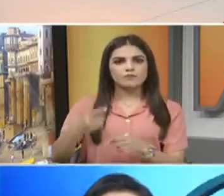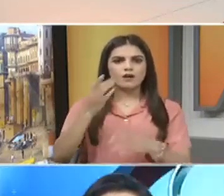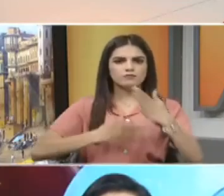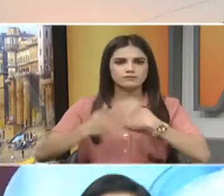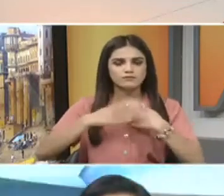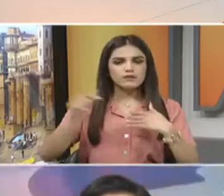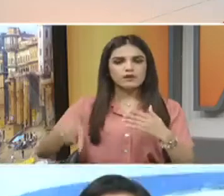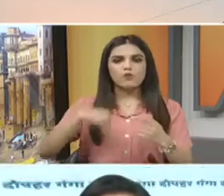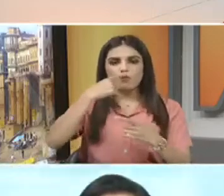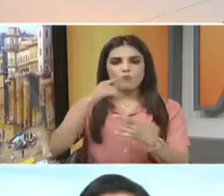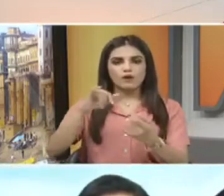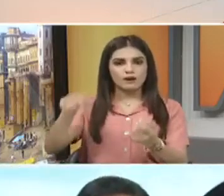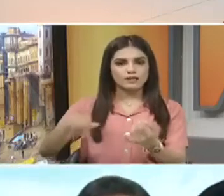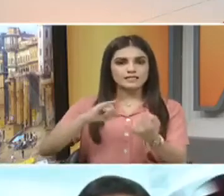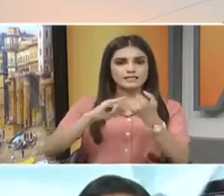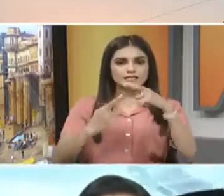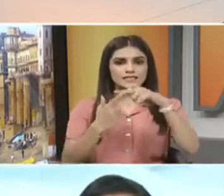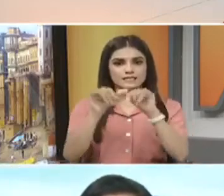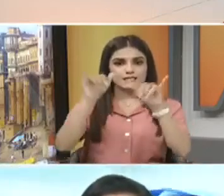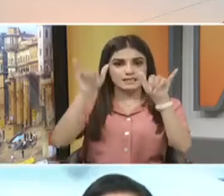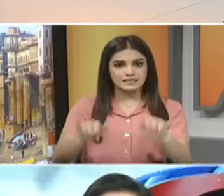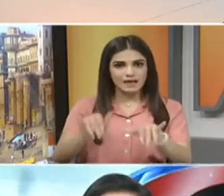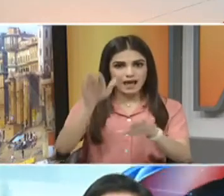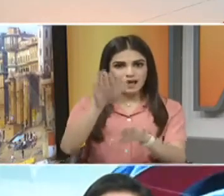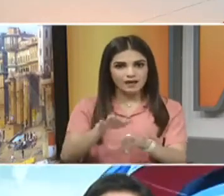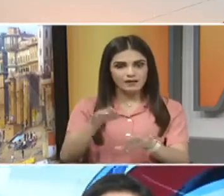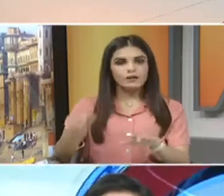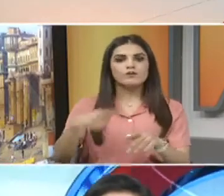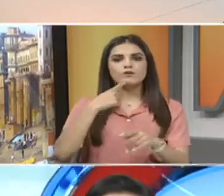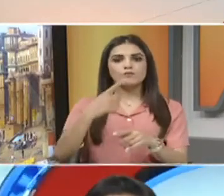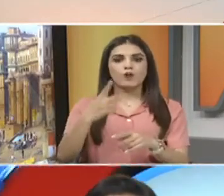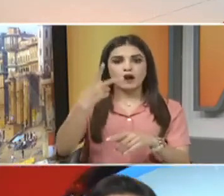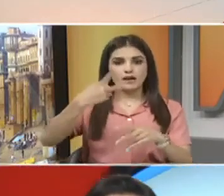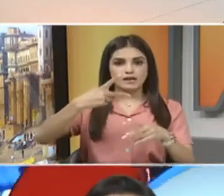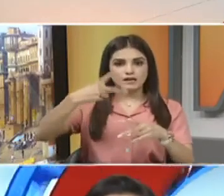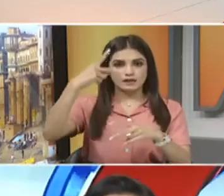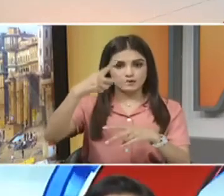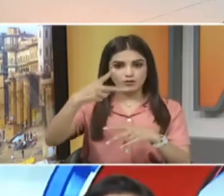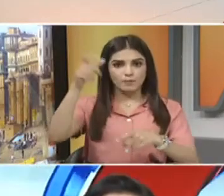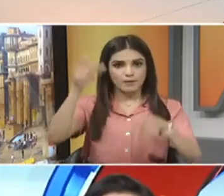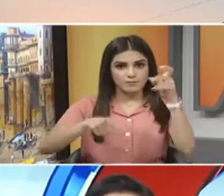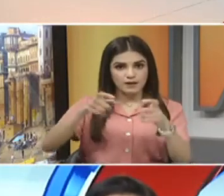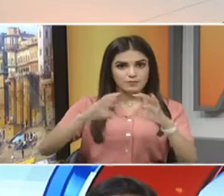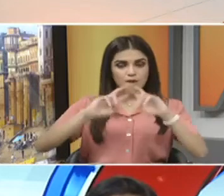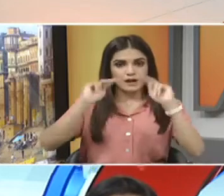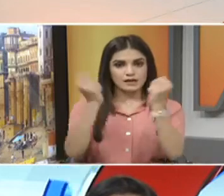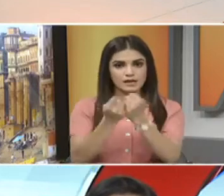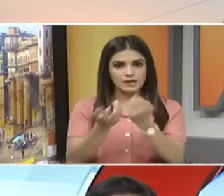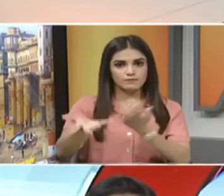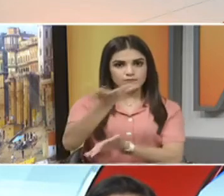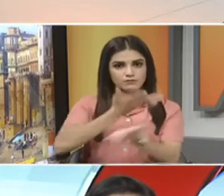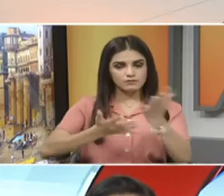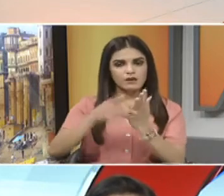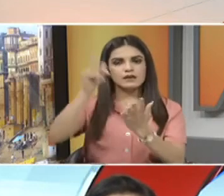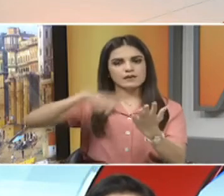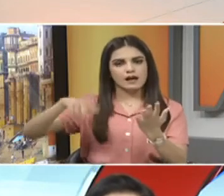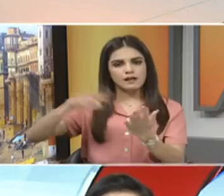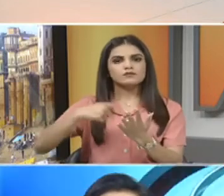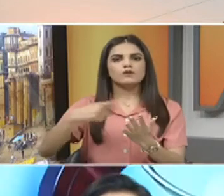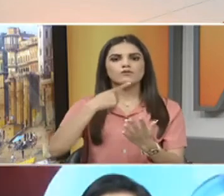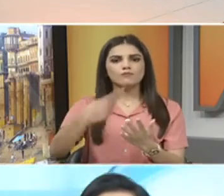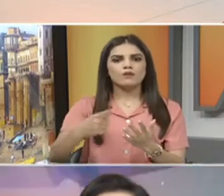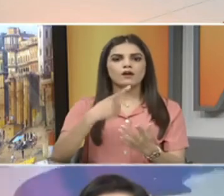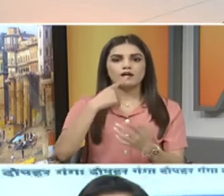भर्ती पर लगे स्टे के खिलाफ फैसला दिया। डबल बेंच ने सिंगल बेंच का फैसला खारिज कर दिया और